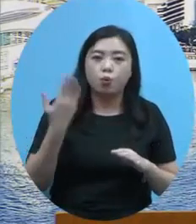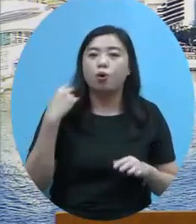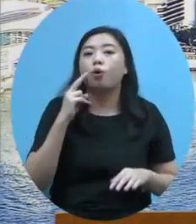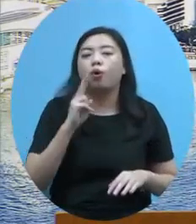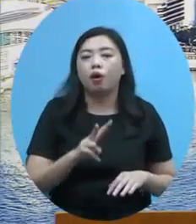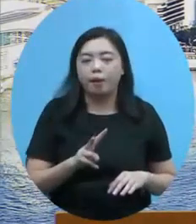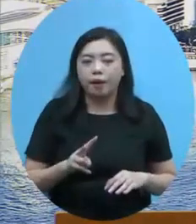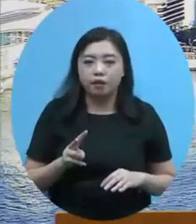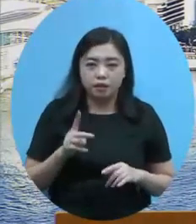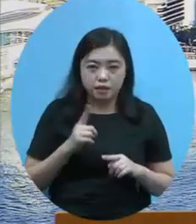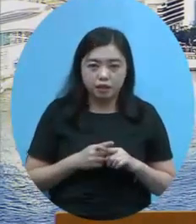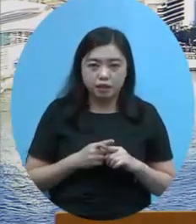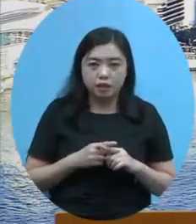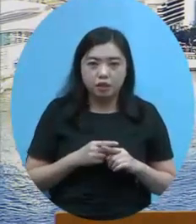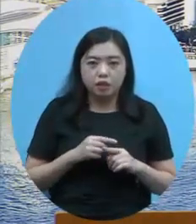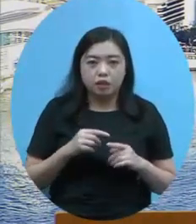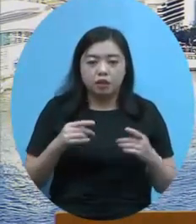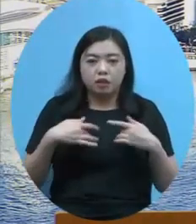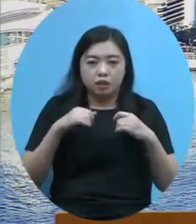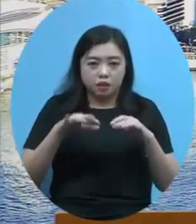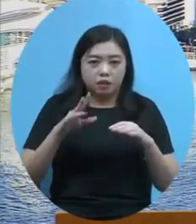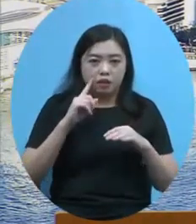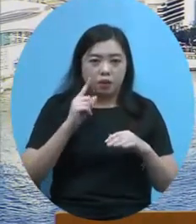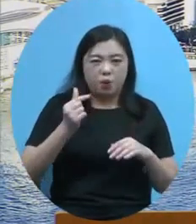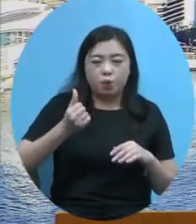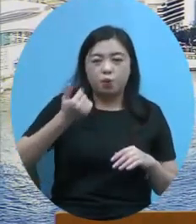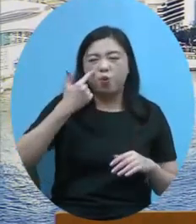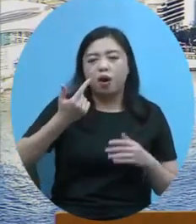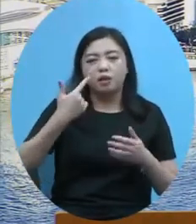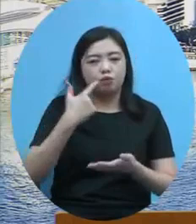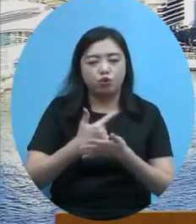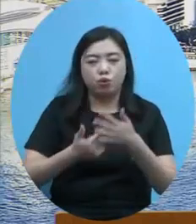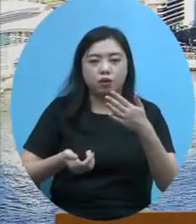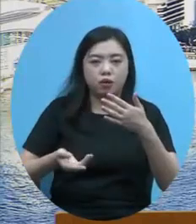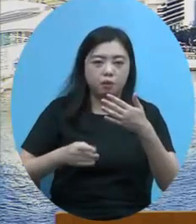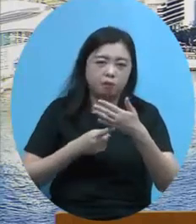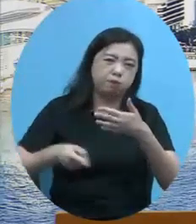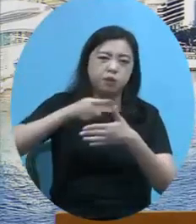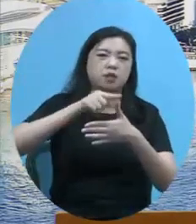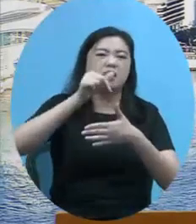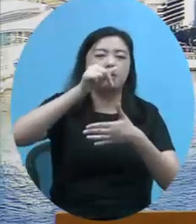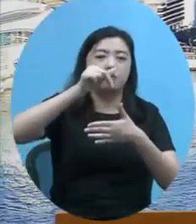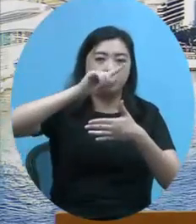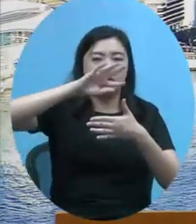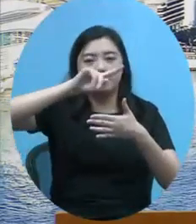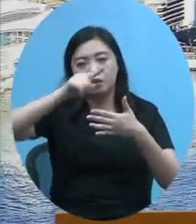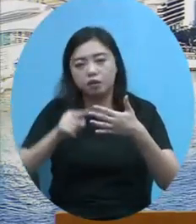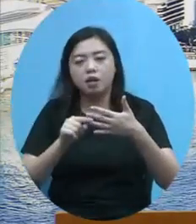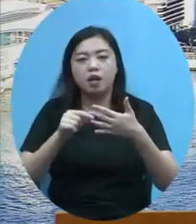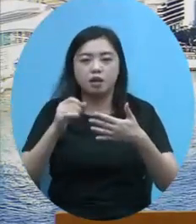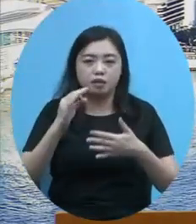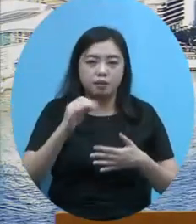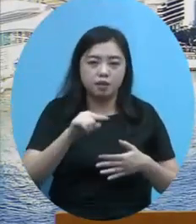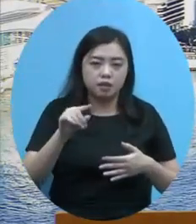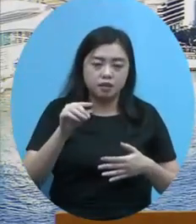拜咧，的確係見到疫情係即係十級以上嘅，即係慢慢由300宗個案咧，上到而家大概